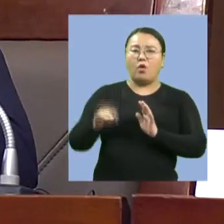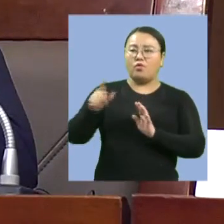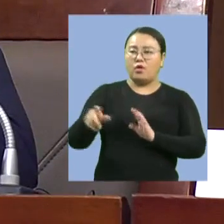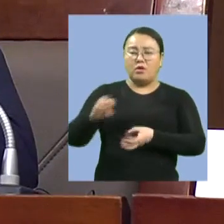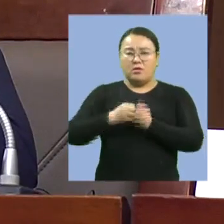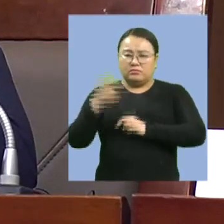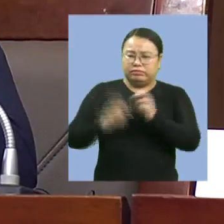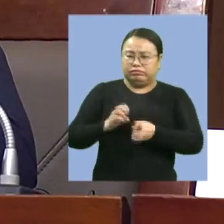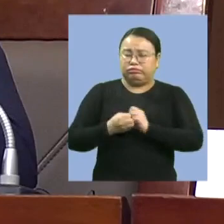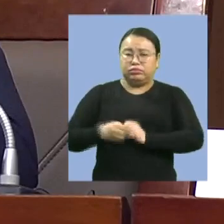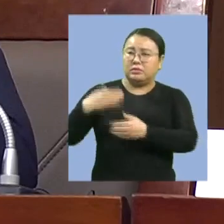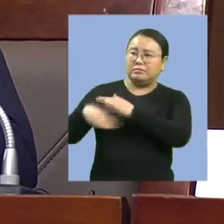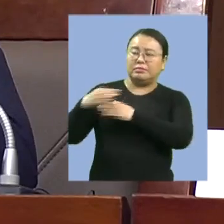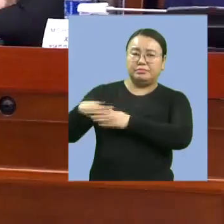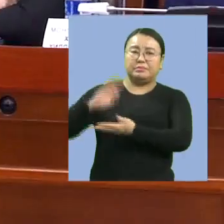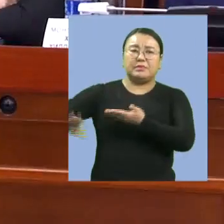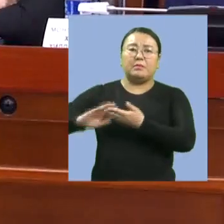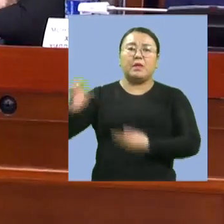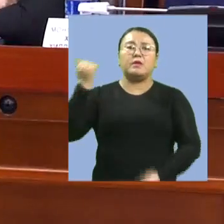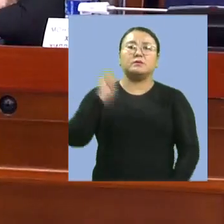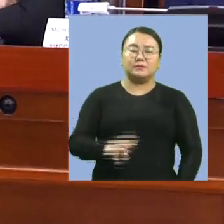бүтээгдэхүүн байдаг, босруулсан бүтээгдэхүүн байдаг гэсэн